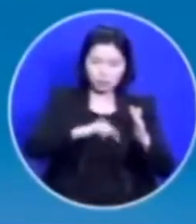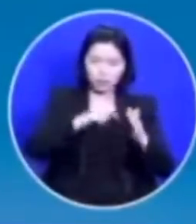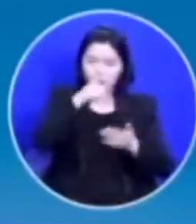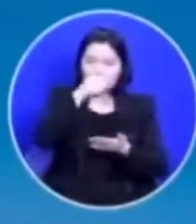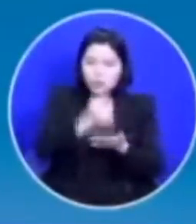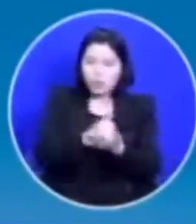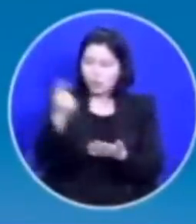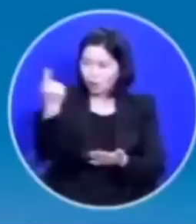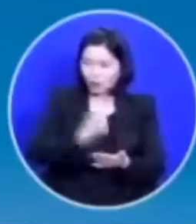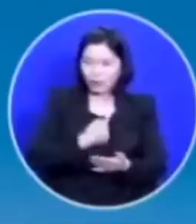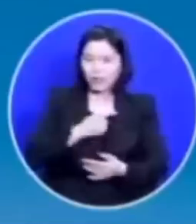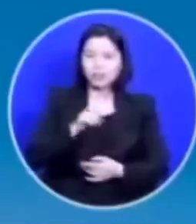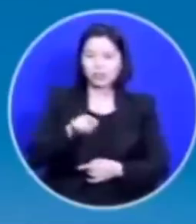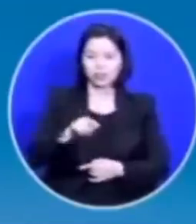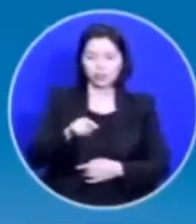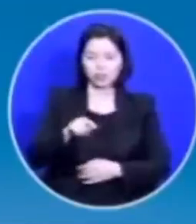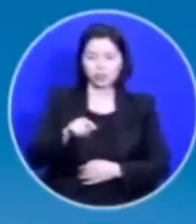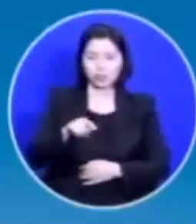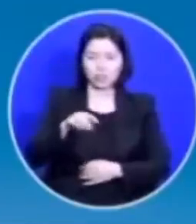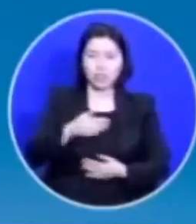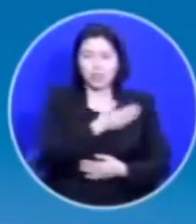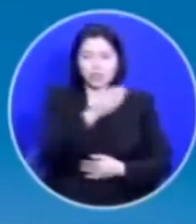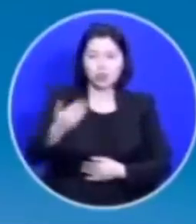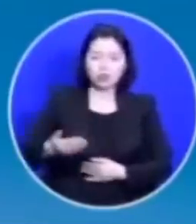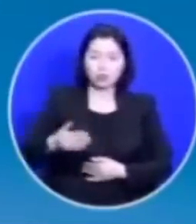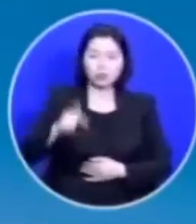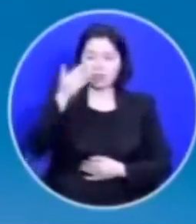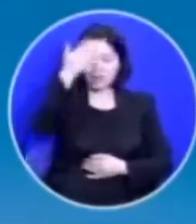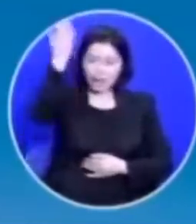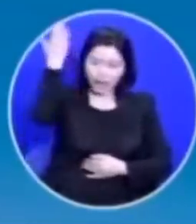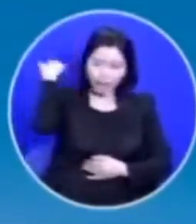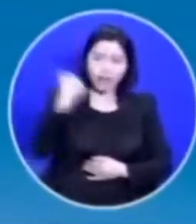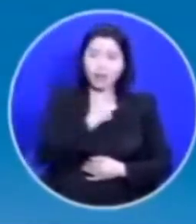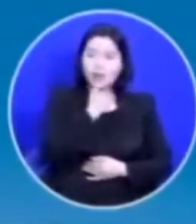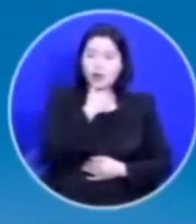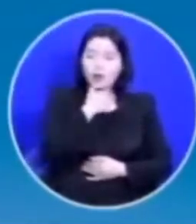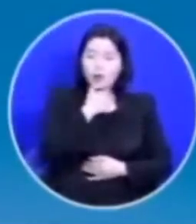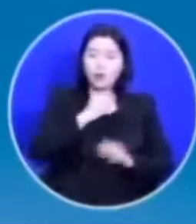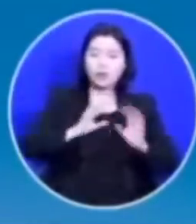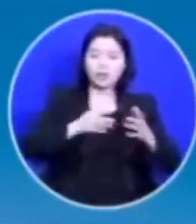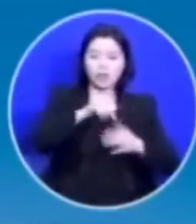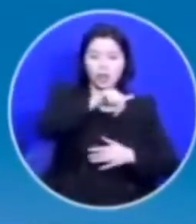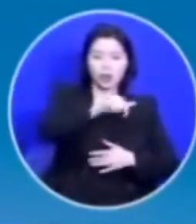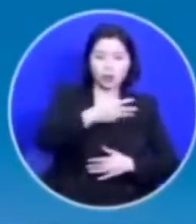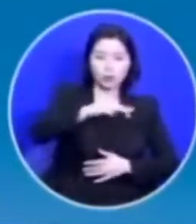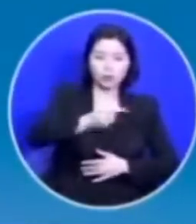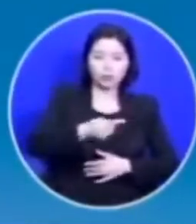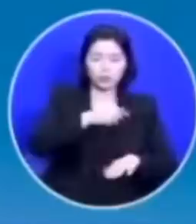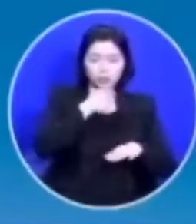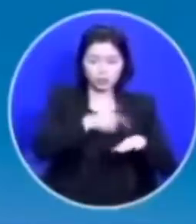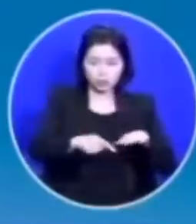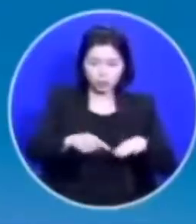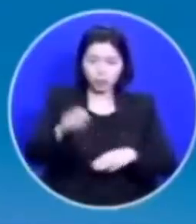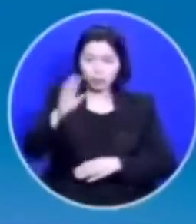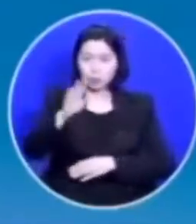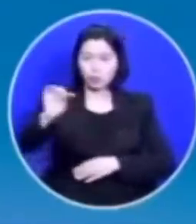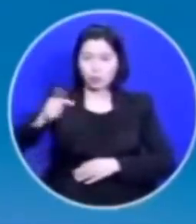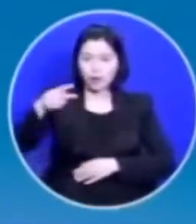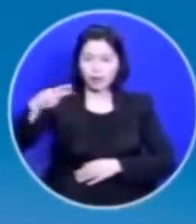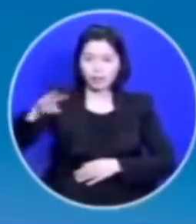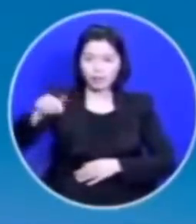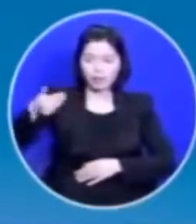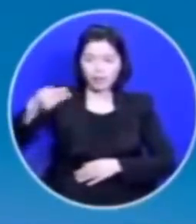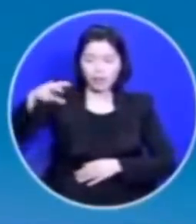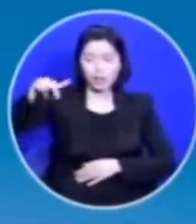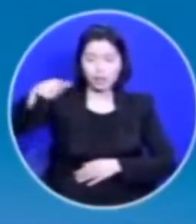것입니다 여러분 고대 로마 제국이 고트족 이나 반달 족 같은 그들이 말하는